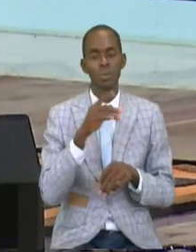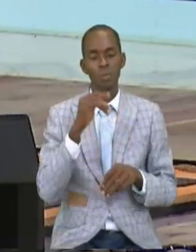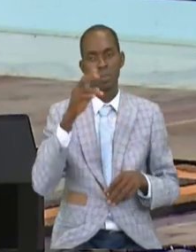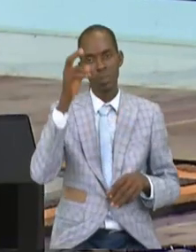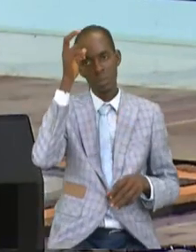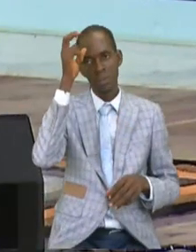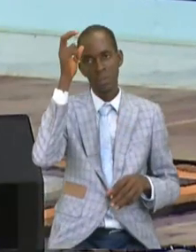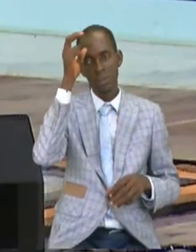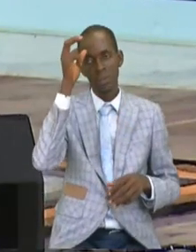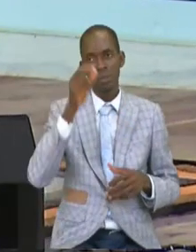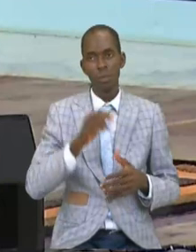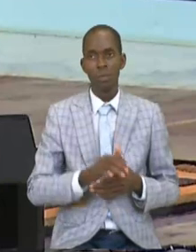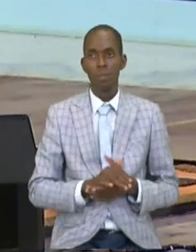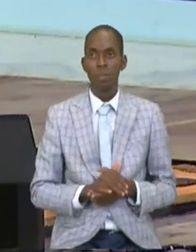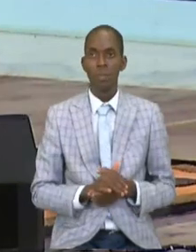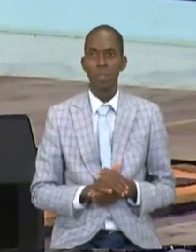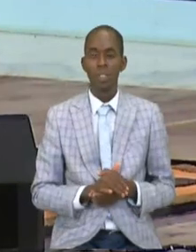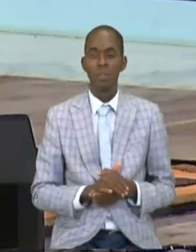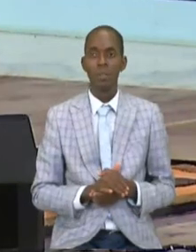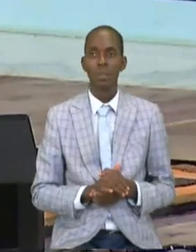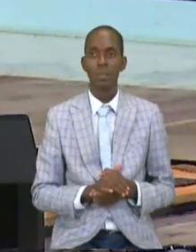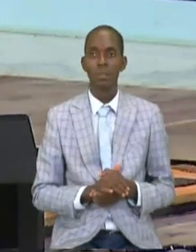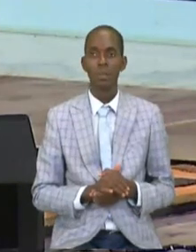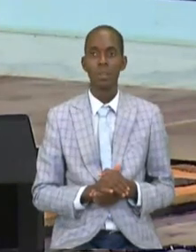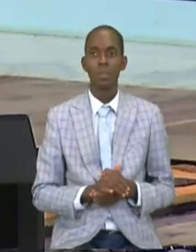c'est l'œuvre du diable.